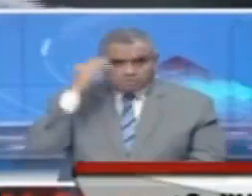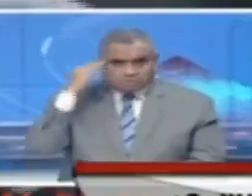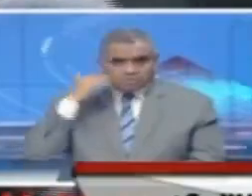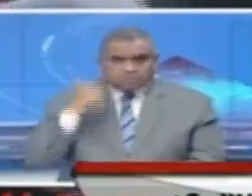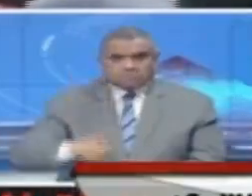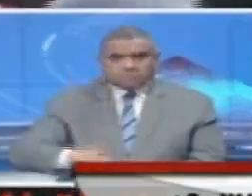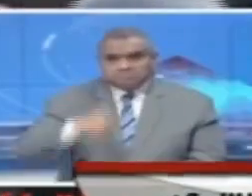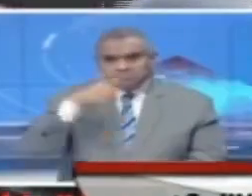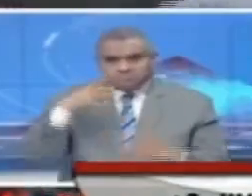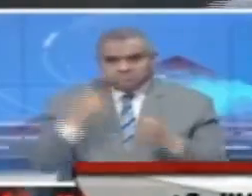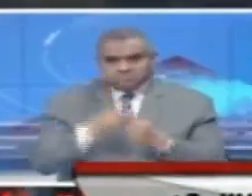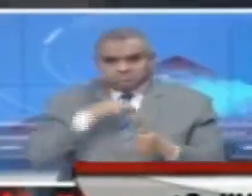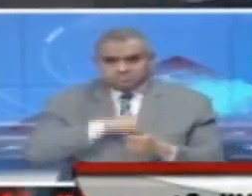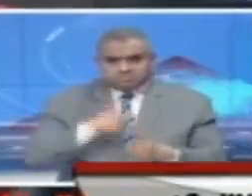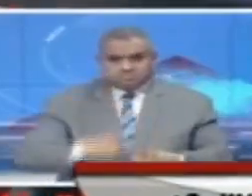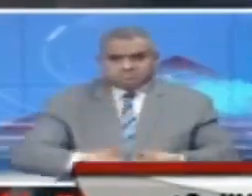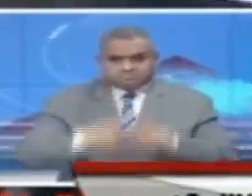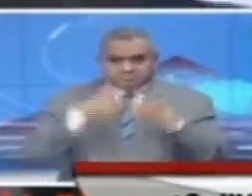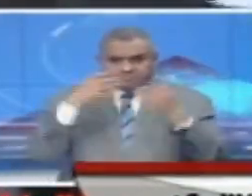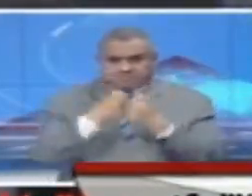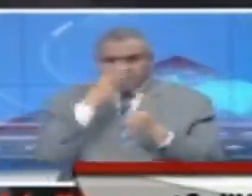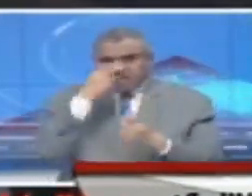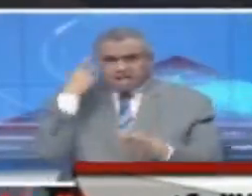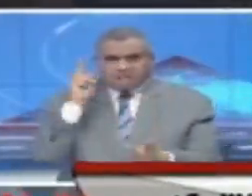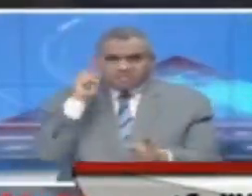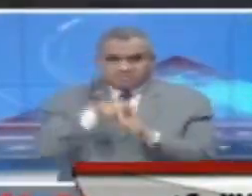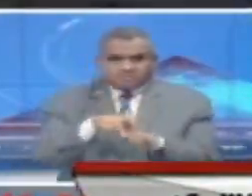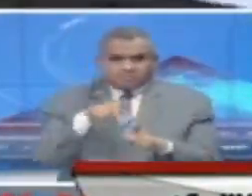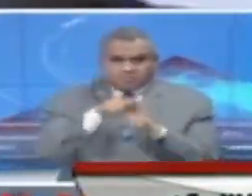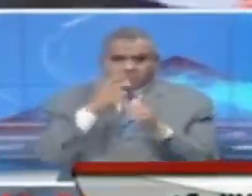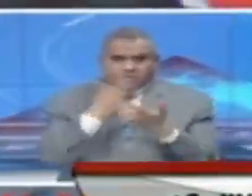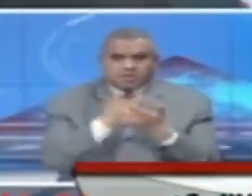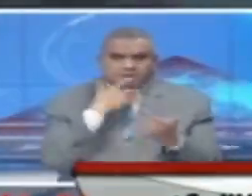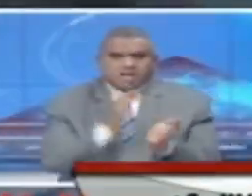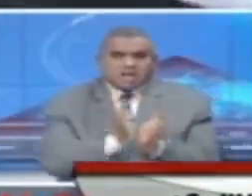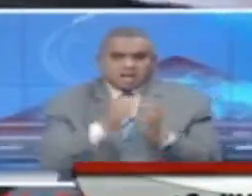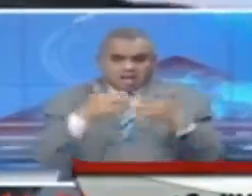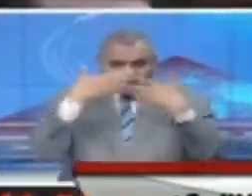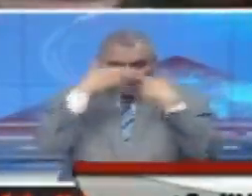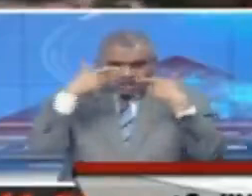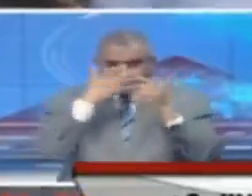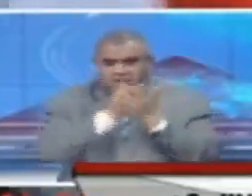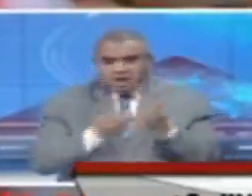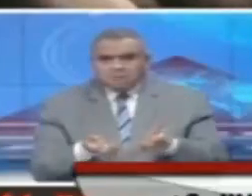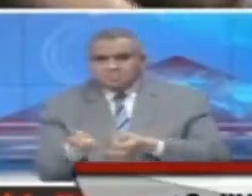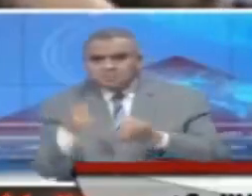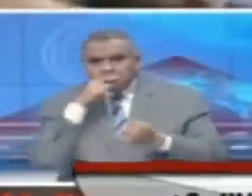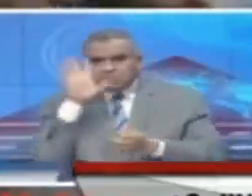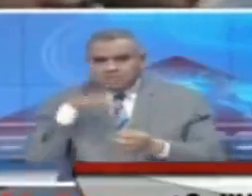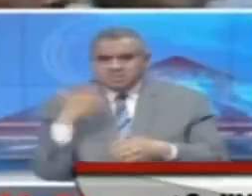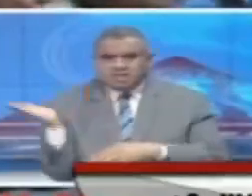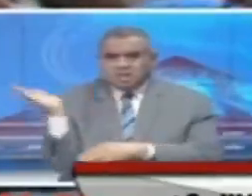عاشت بين معاناة العنصرية البغيضة من تلك الجماعة الإرهابية وبين الخشية على ضياع هوية وطن